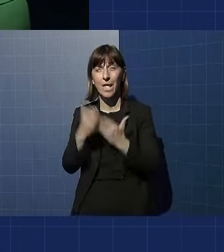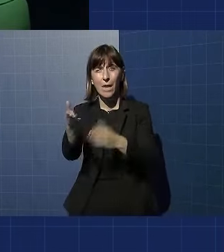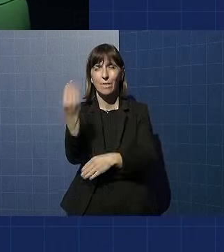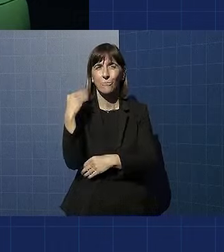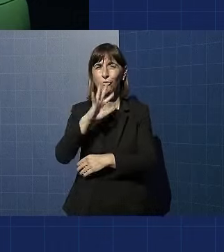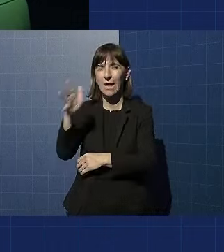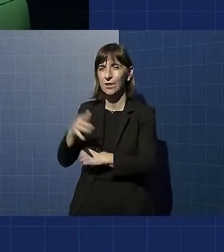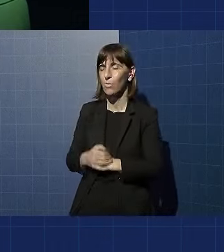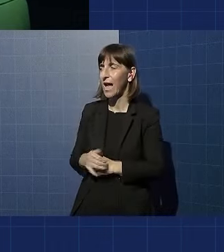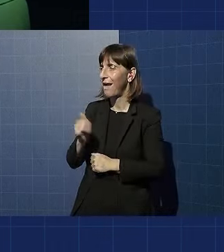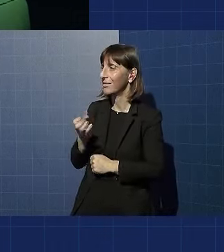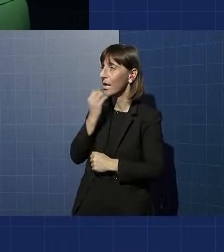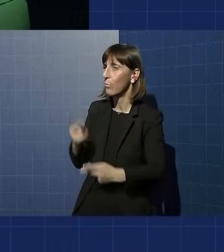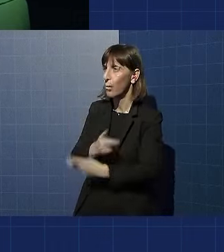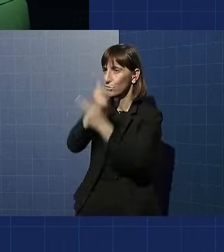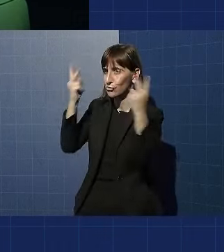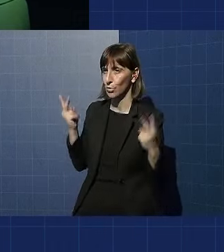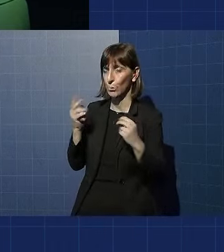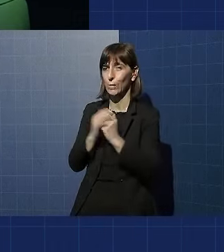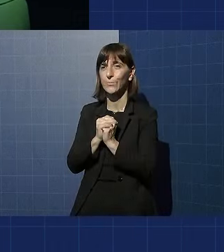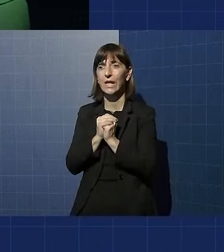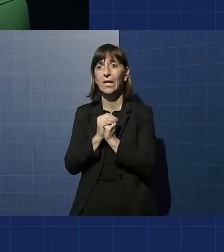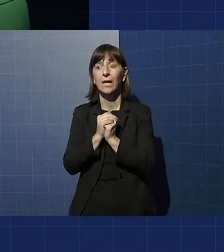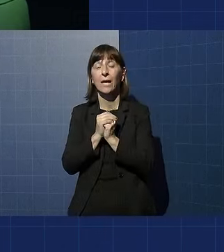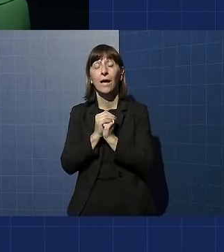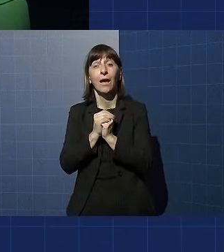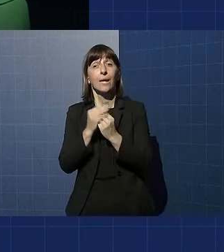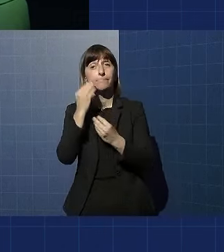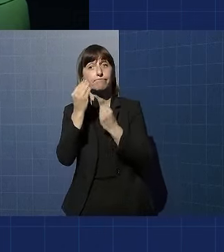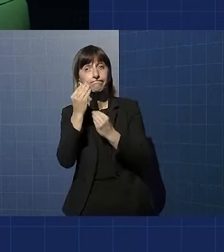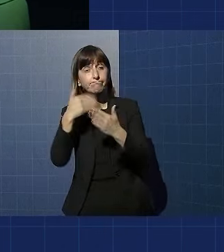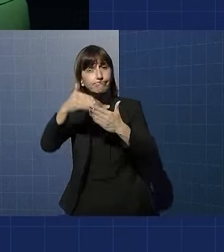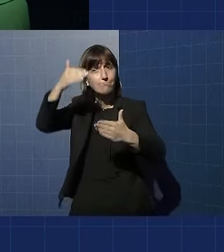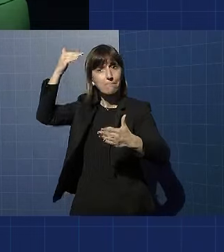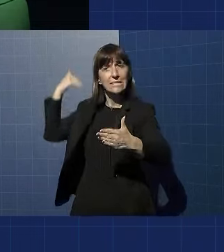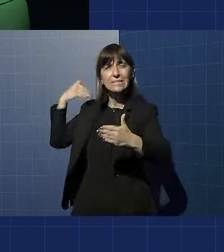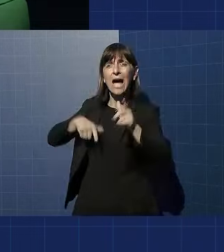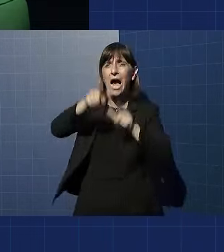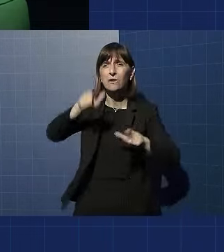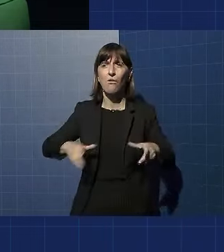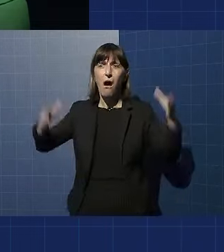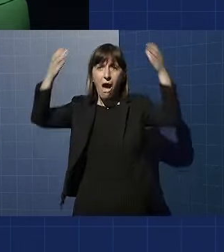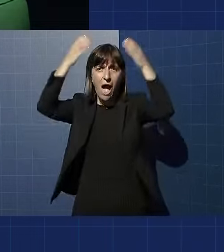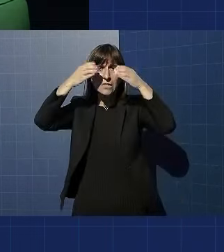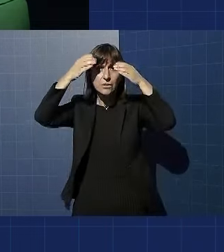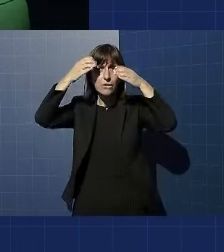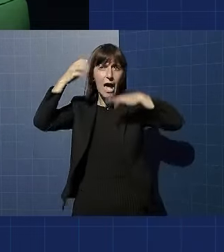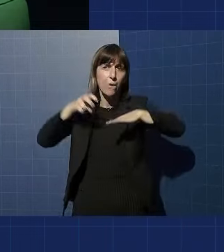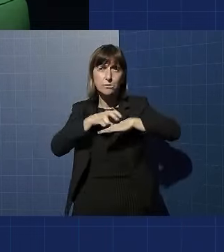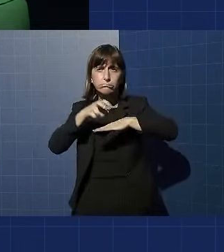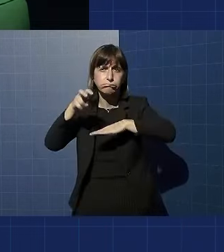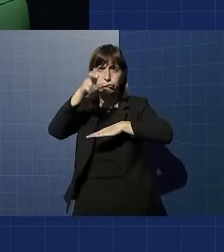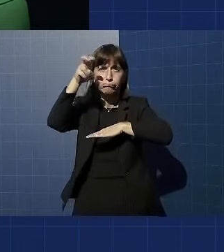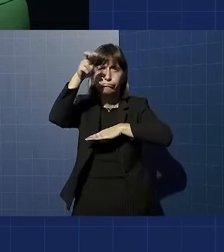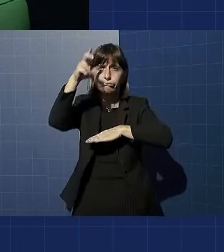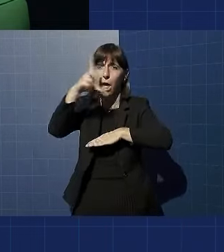Buongiorno. Considerando che in passato persone e astronauti sono stati sulla Luna, è perché non